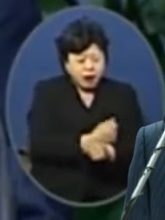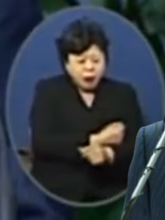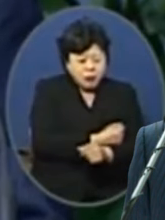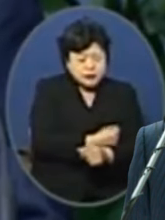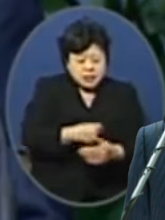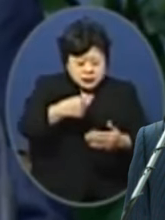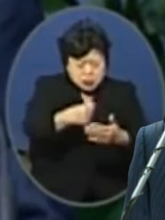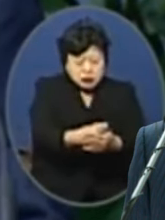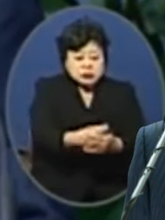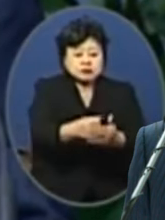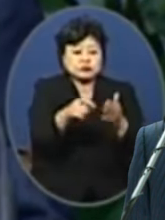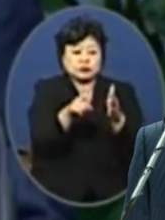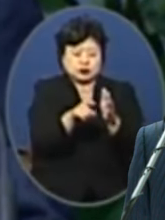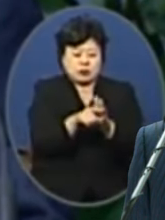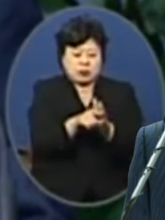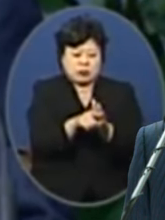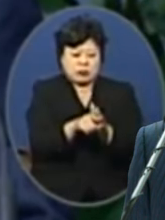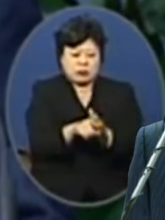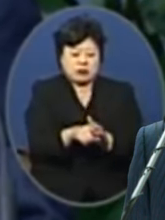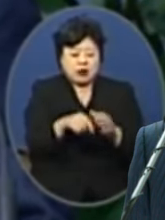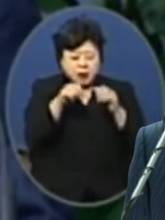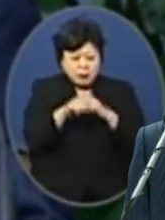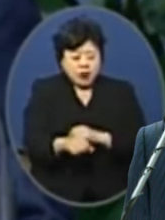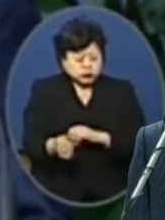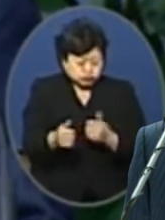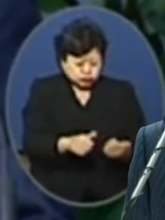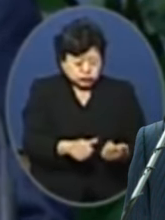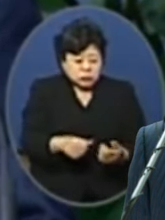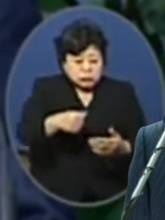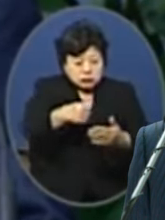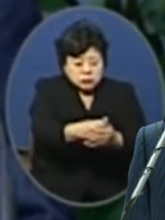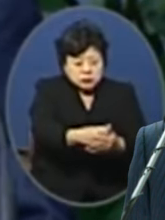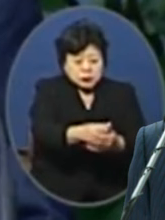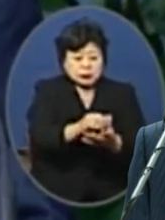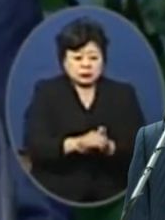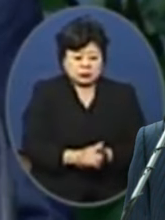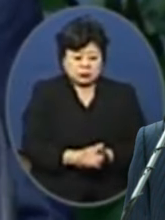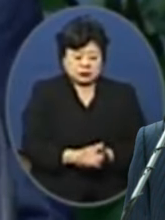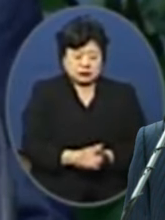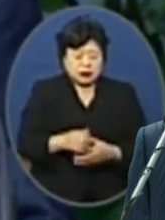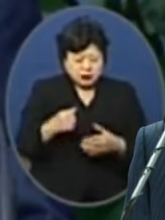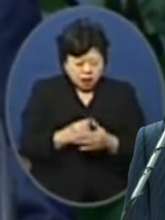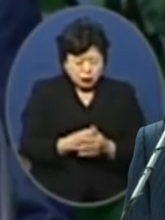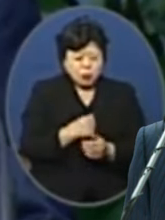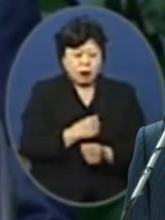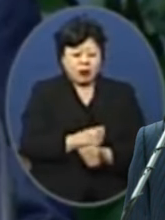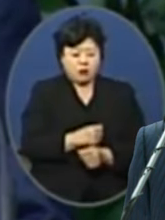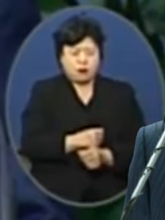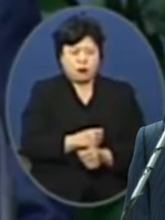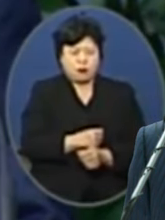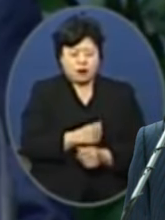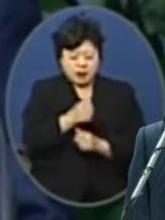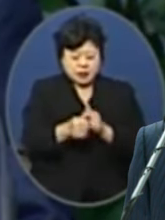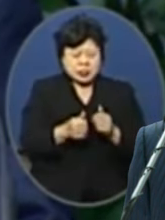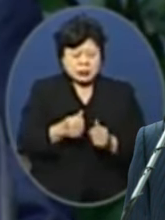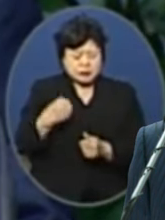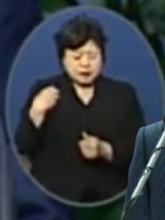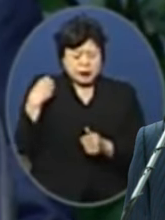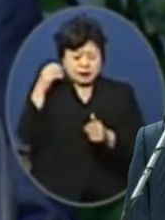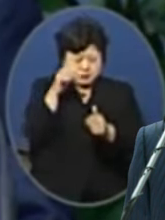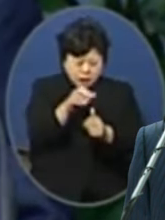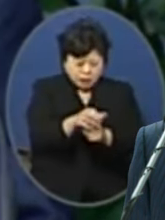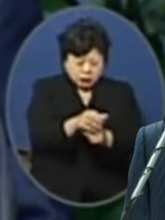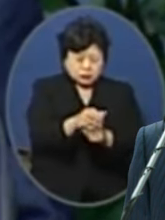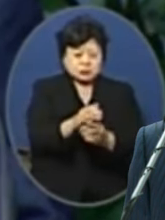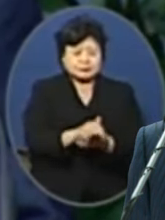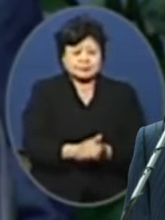결단을 내려야 되 것입니다 망하면 죽을 가고 해야 되는 것입니다 그런 가고를 하고 하나님 앞에